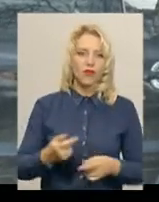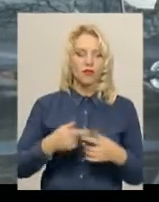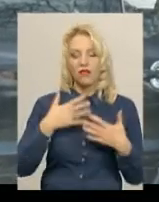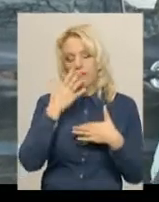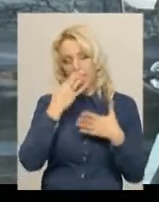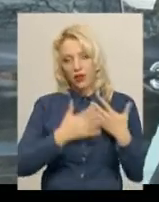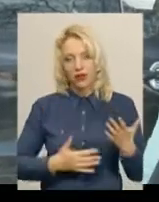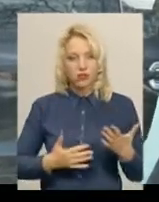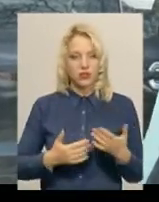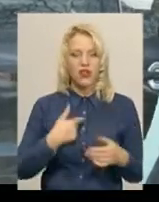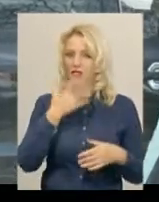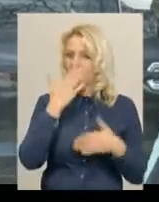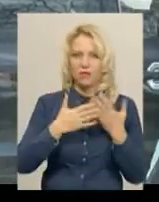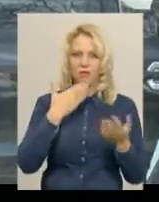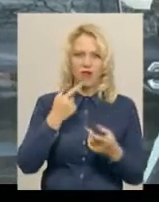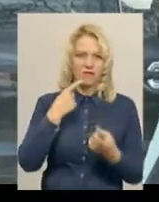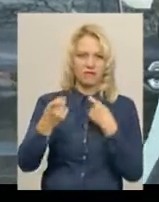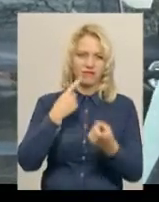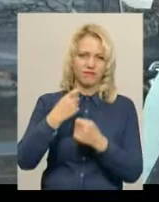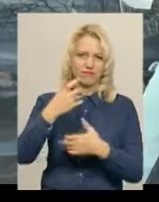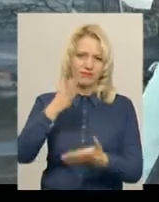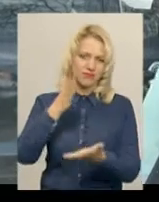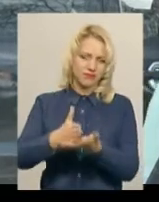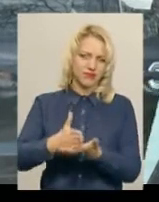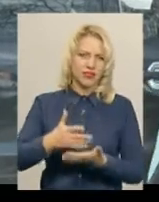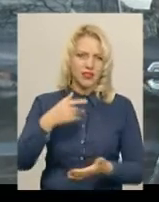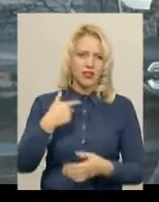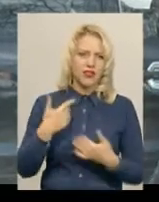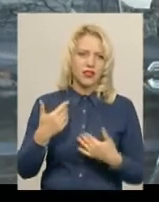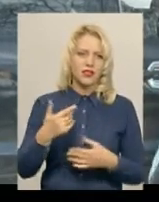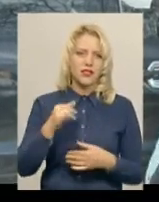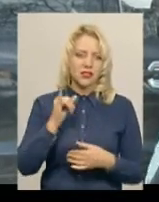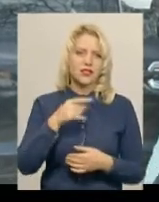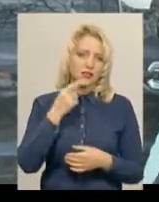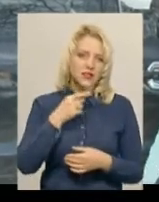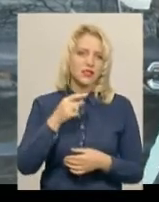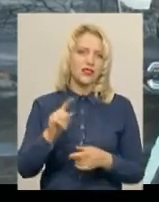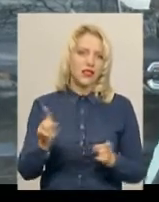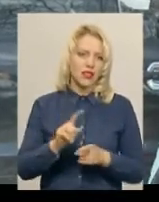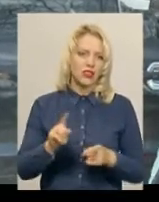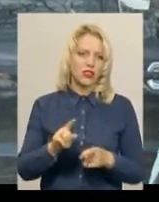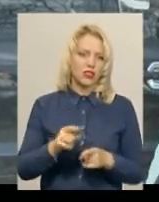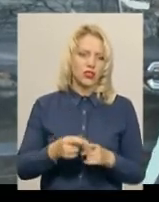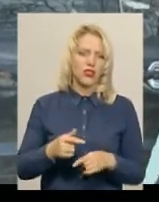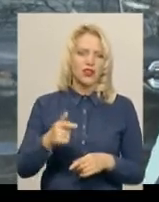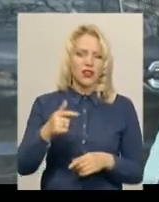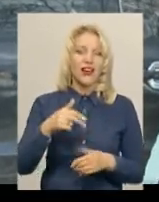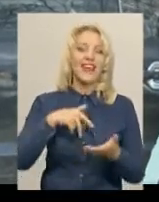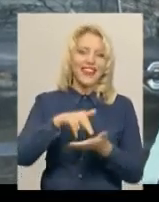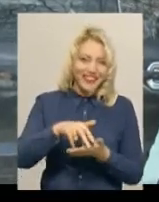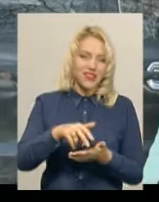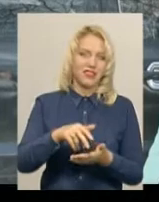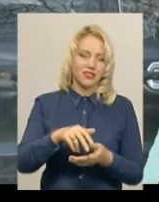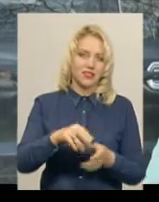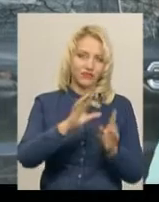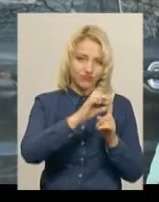Вибачте, навіть не вибачте. Вона нас обзиває різними поганими словами. І сказала, що їдіть мілким шрифтом, я не буду казати